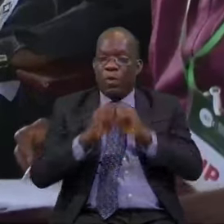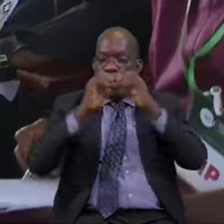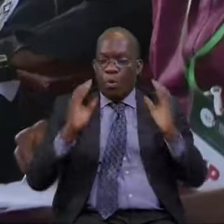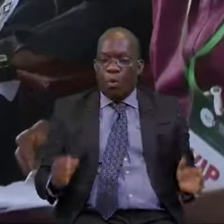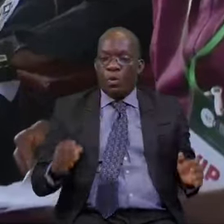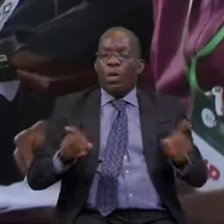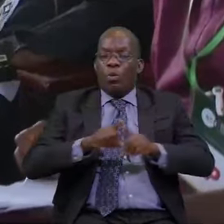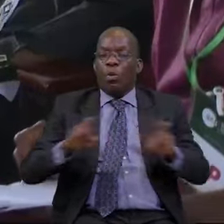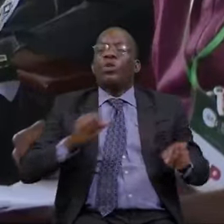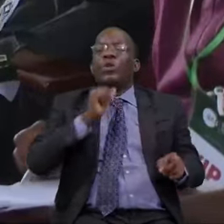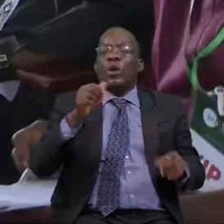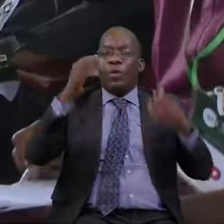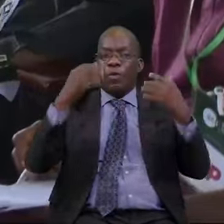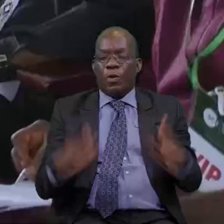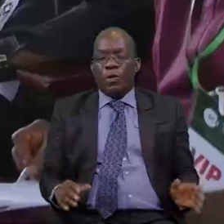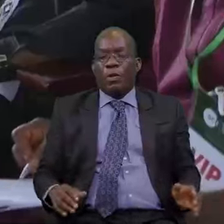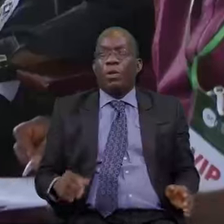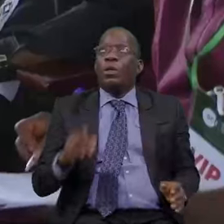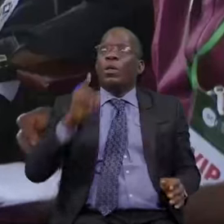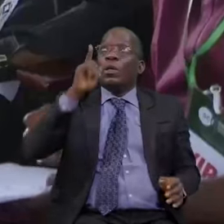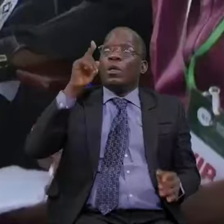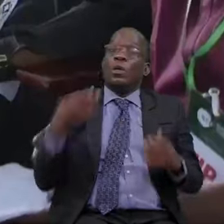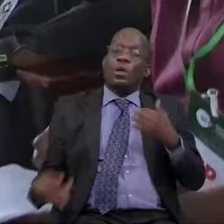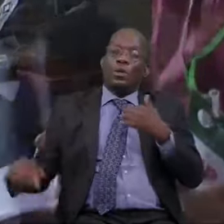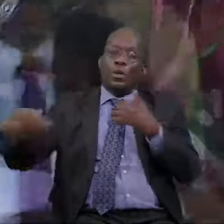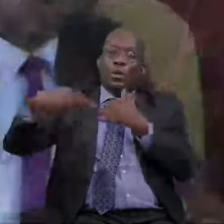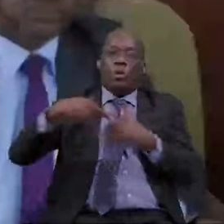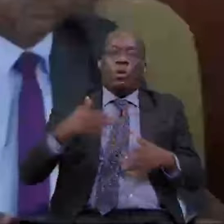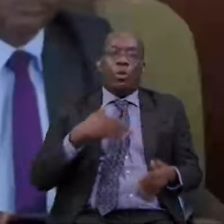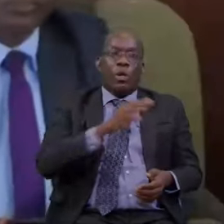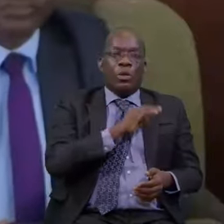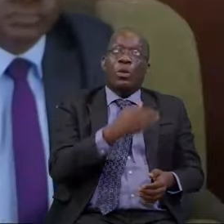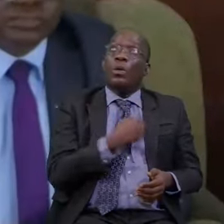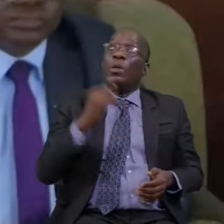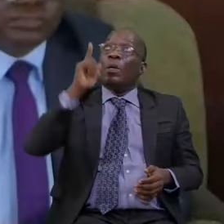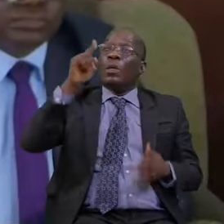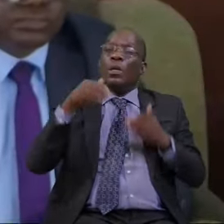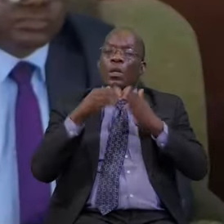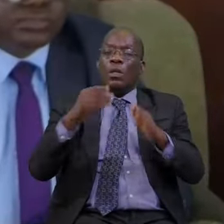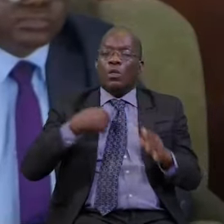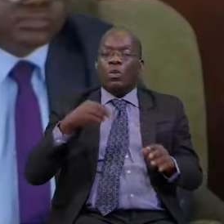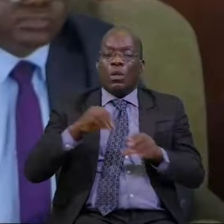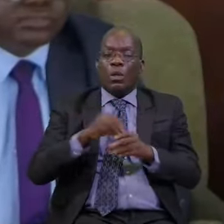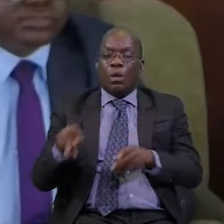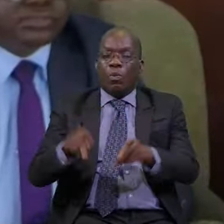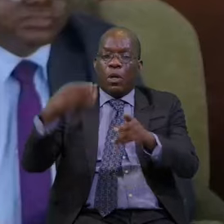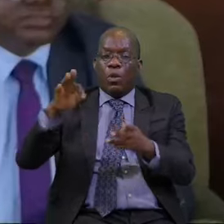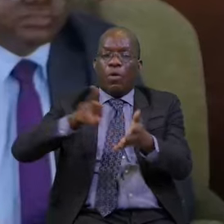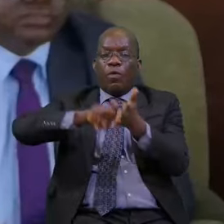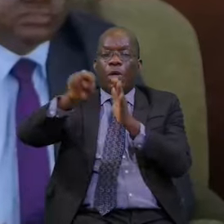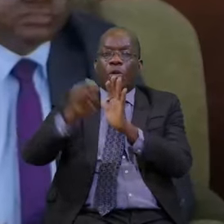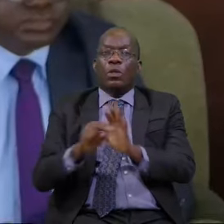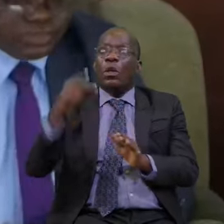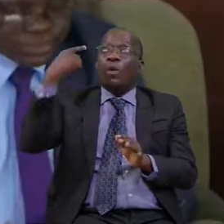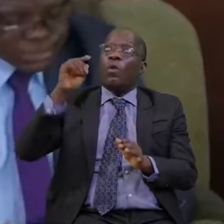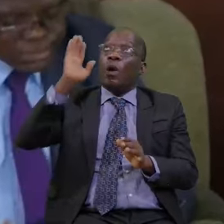mais vous n'avez rien assez. Vous n'avez rien fait. Il restaure mon âme. Il me conduit sur le chemin de la justice à cause de